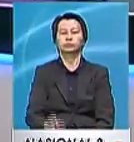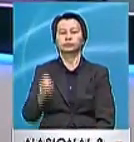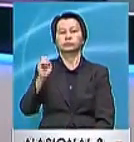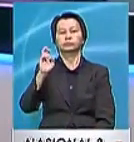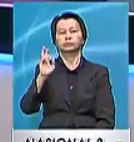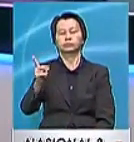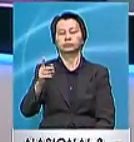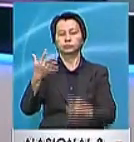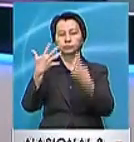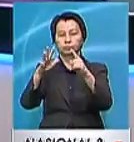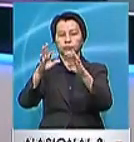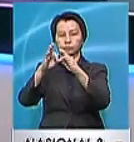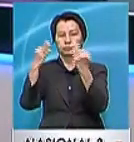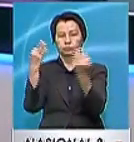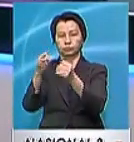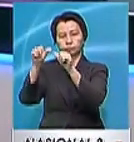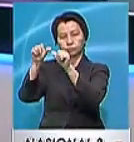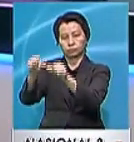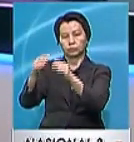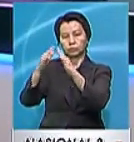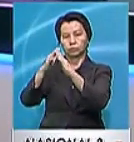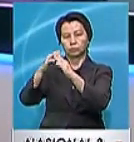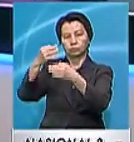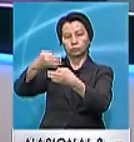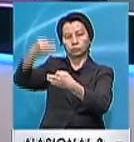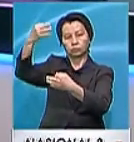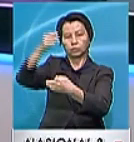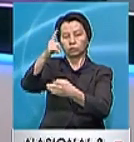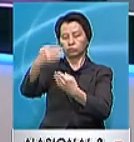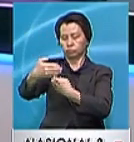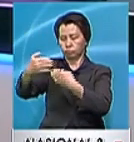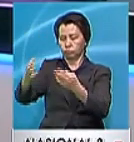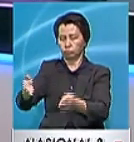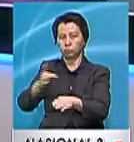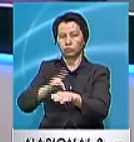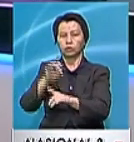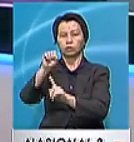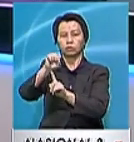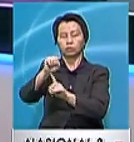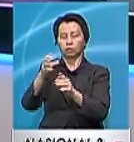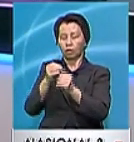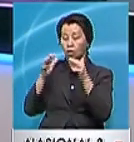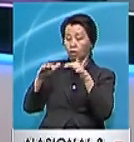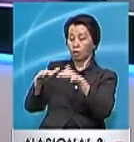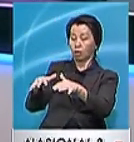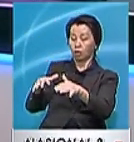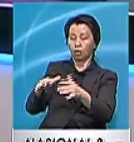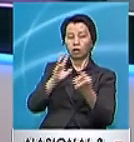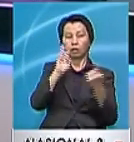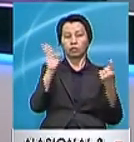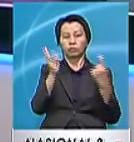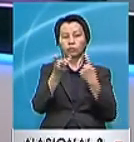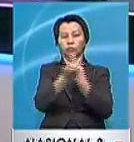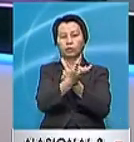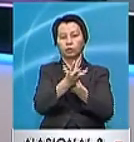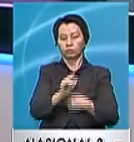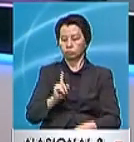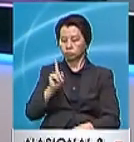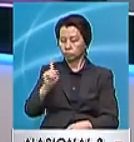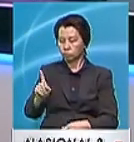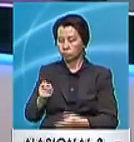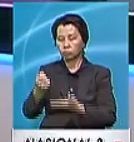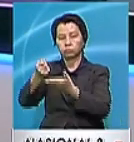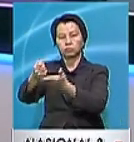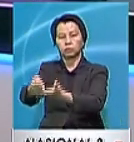Baik, kisah 15 keluarga yang mendiami rumah pangsa satu bilik di Bandar Baru Sentul mendapat perhatian Jabatan Kebajikan Masyarakat yang tampil